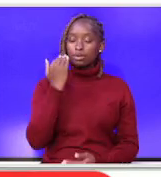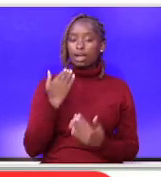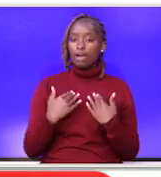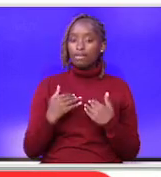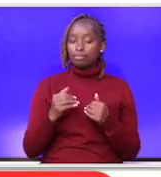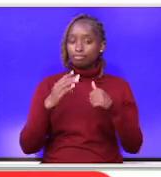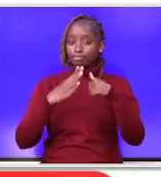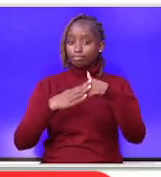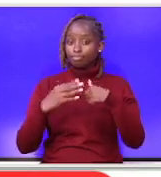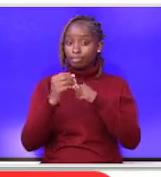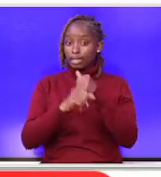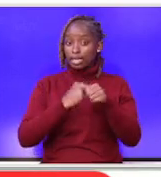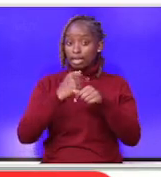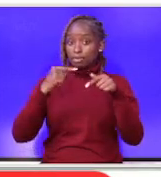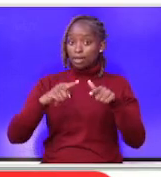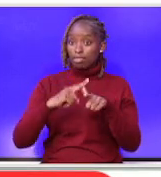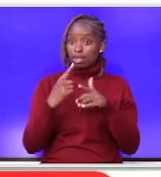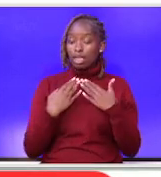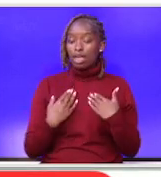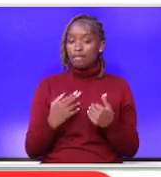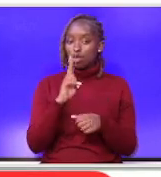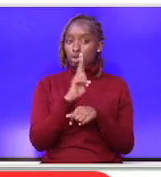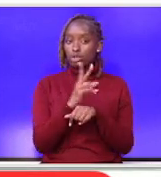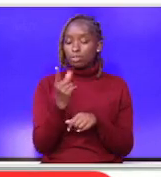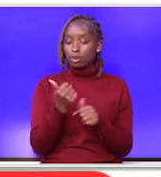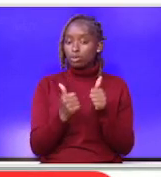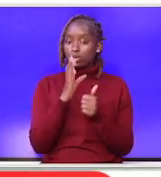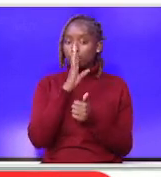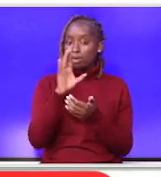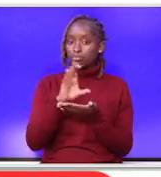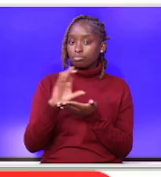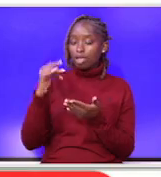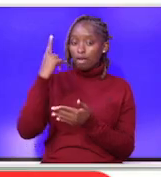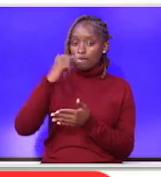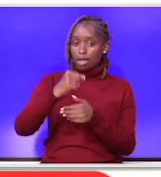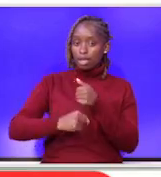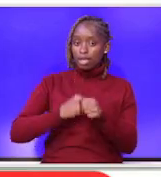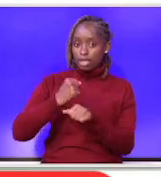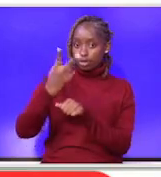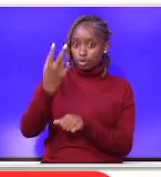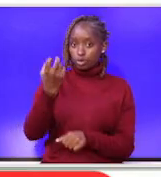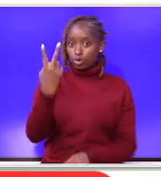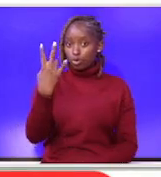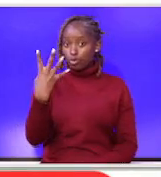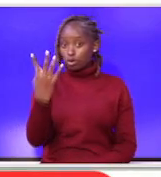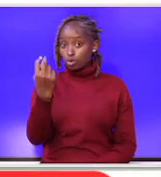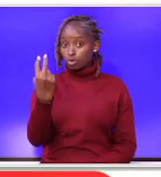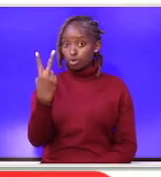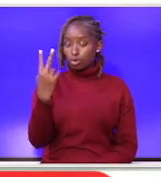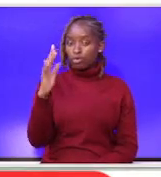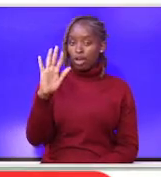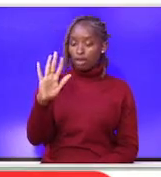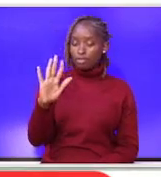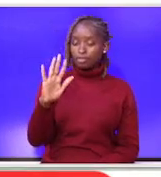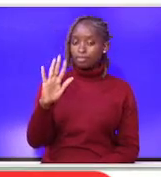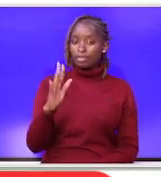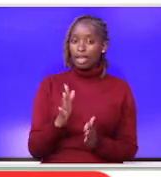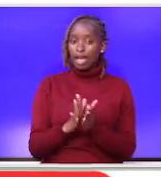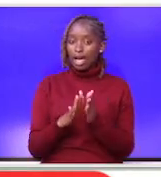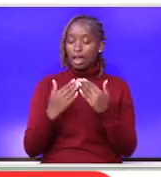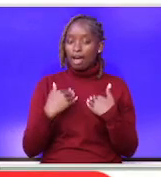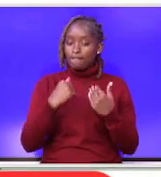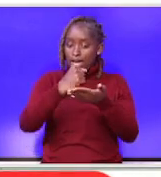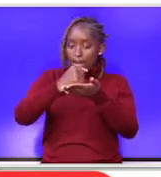mwaka huu, na kutumia fedha zilizotengwa katika bajeti ya mwaka wa fedha wa mwaka 2024 na mwaka 2025 na